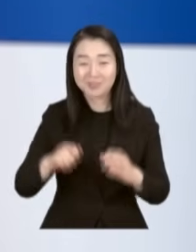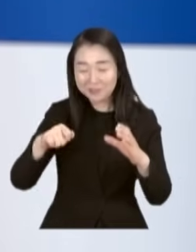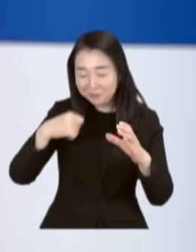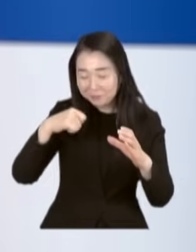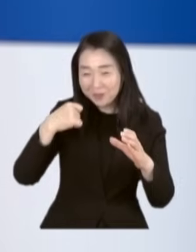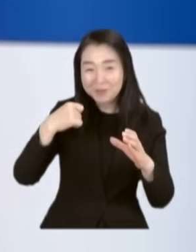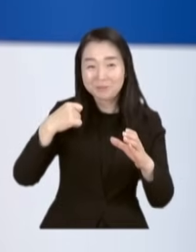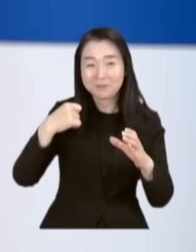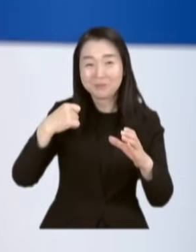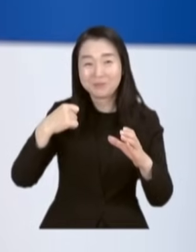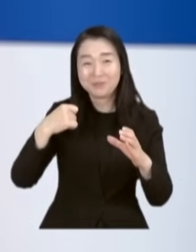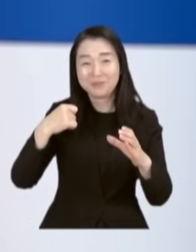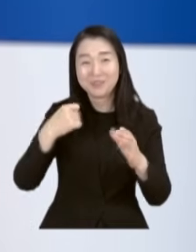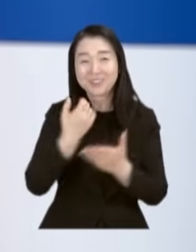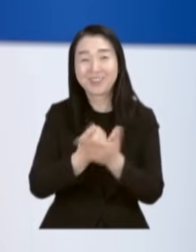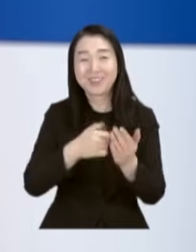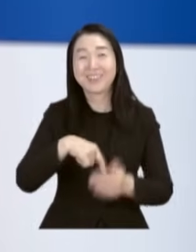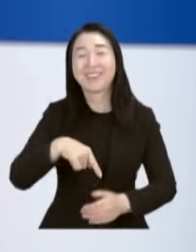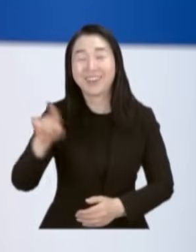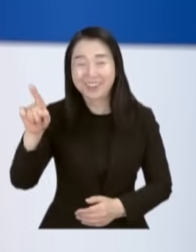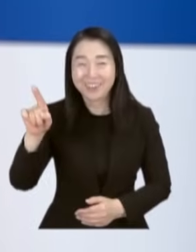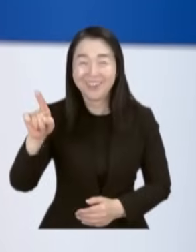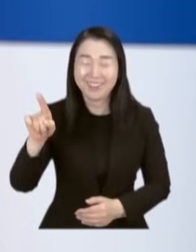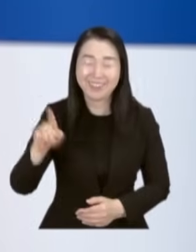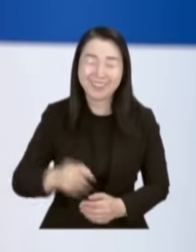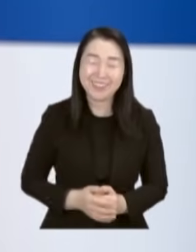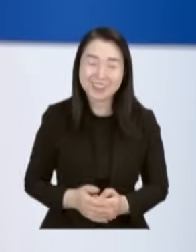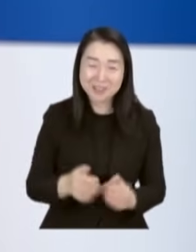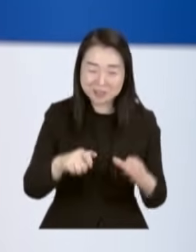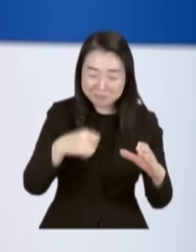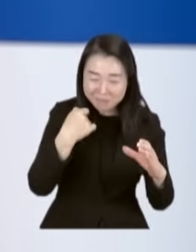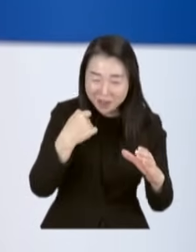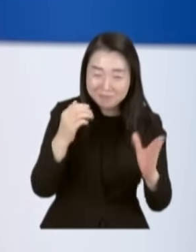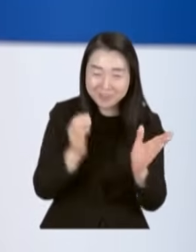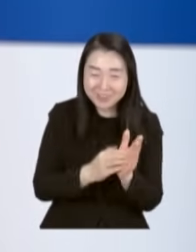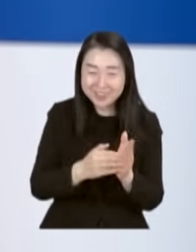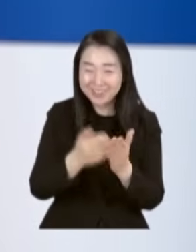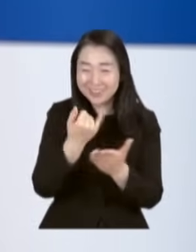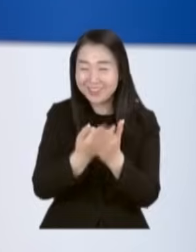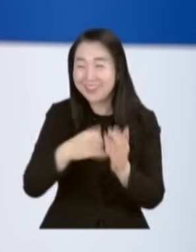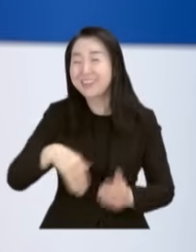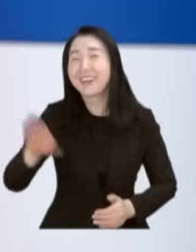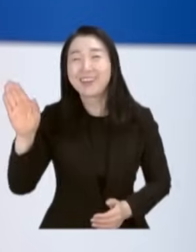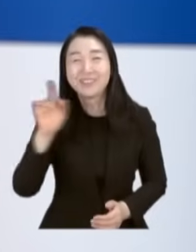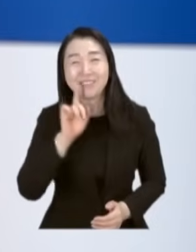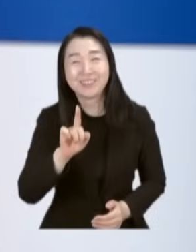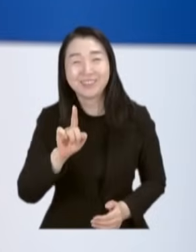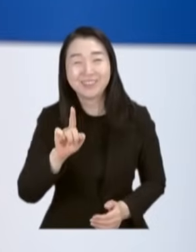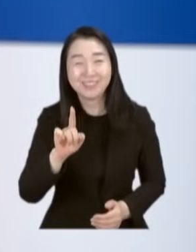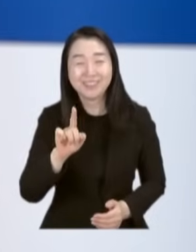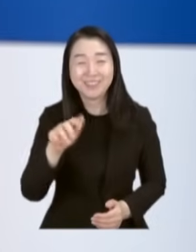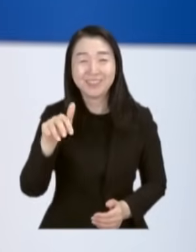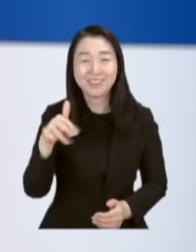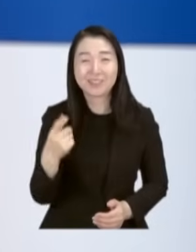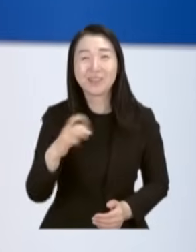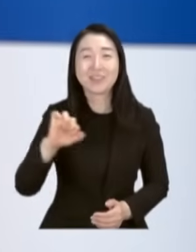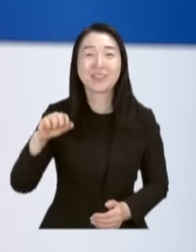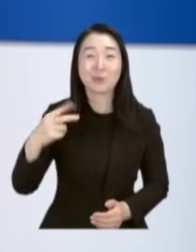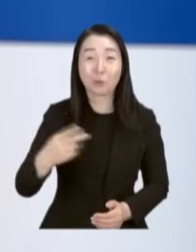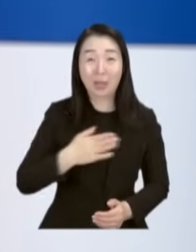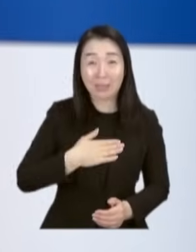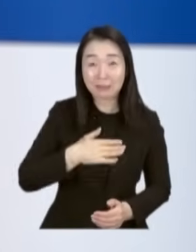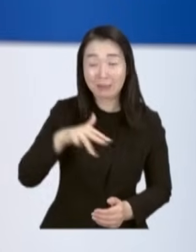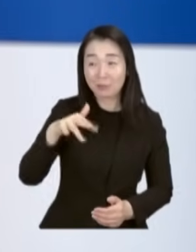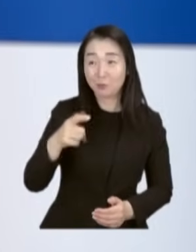이 밥 먹고 청량리 가래. 4시간. 이 밥 먹고 최일도 만나래.